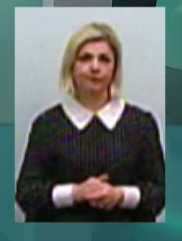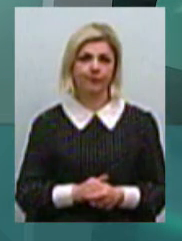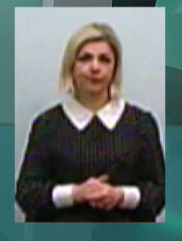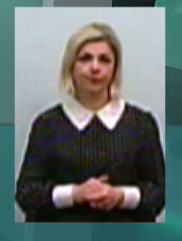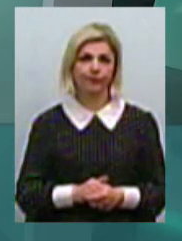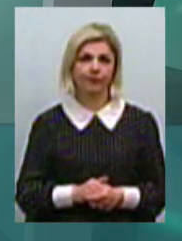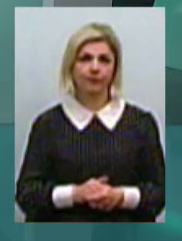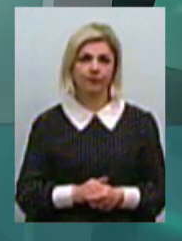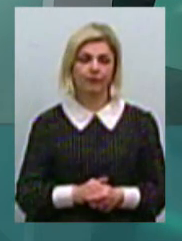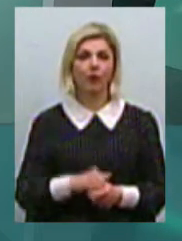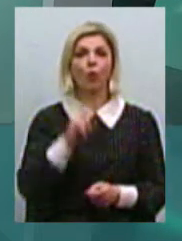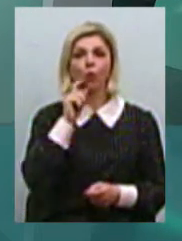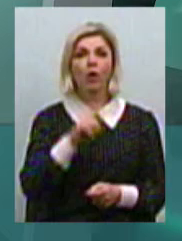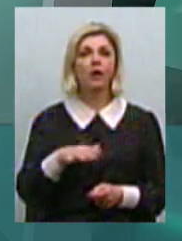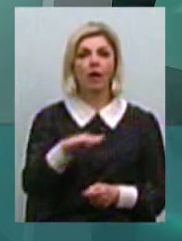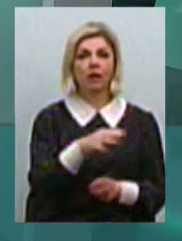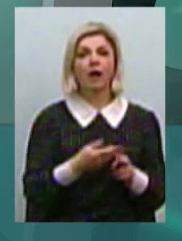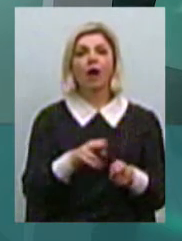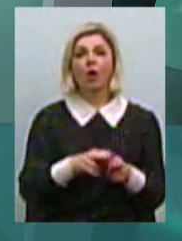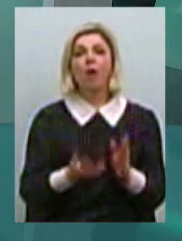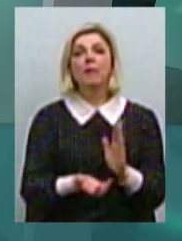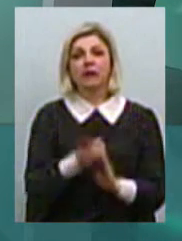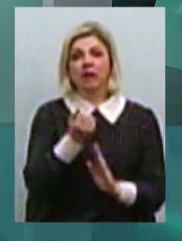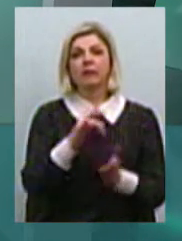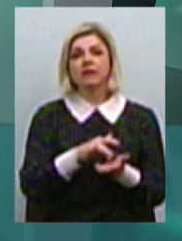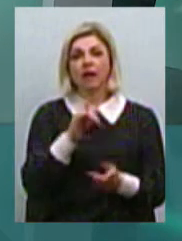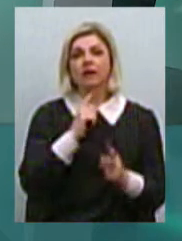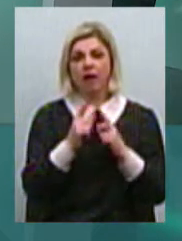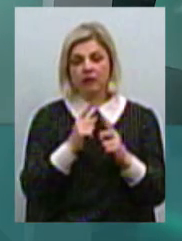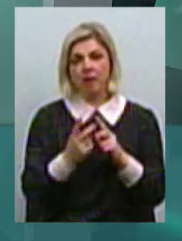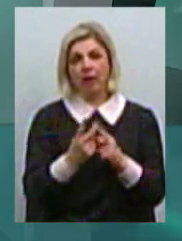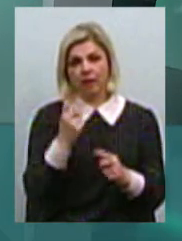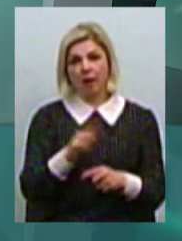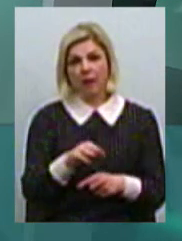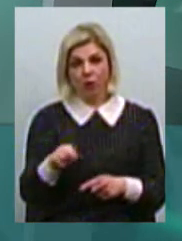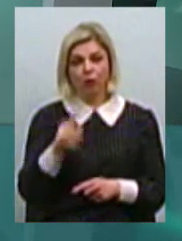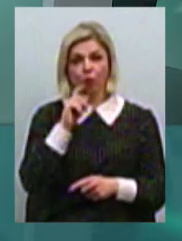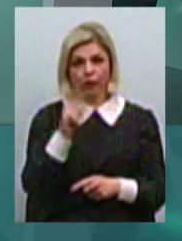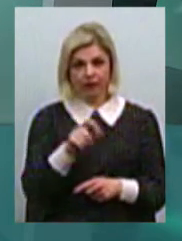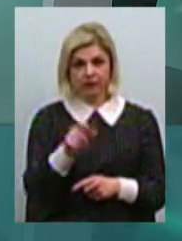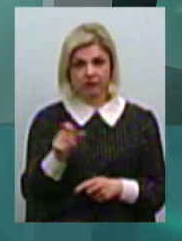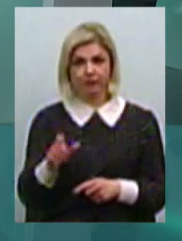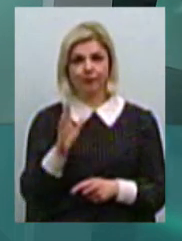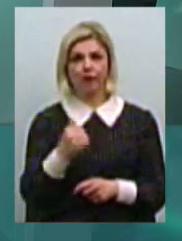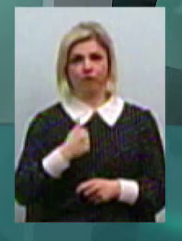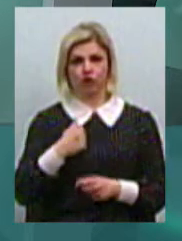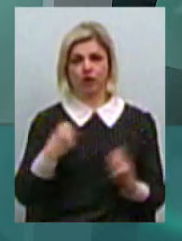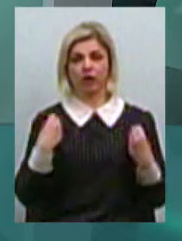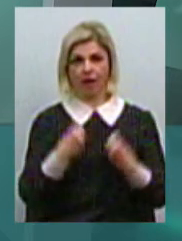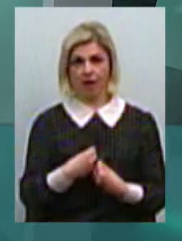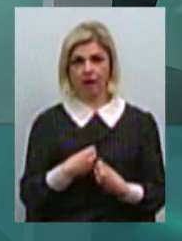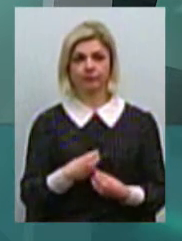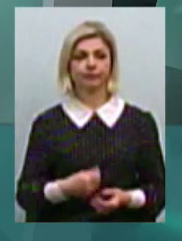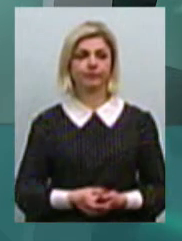Україна, яку Центральна Рада, яку підтримала, майже 1,5 мільйона українців в шинелях,